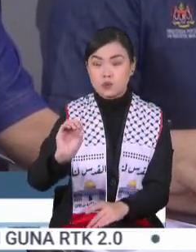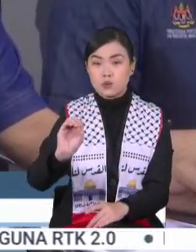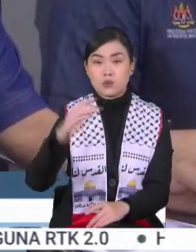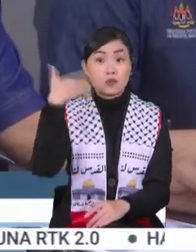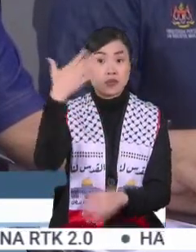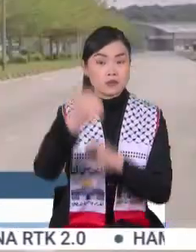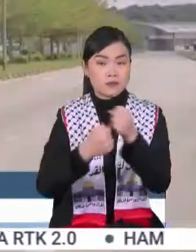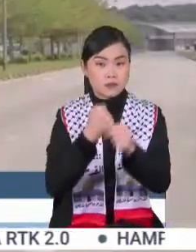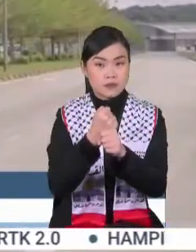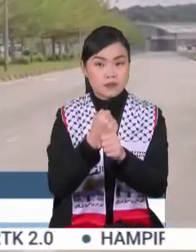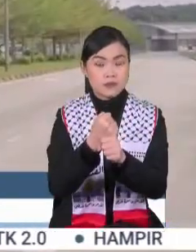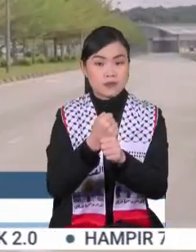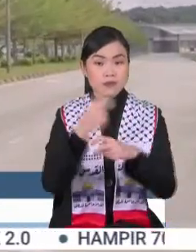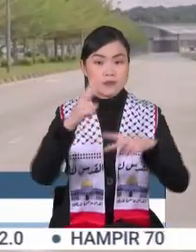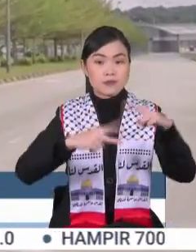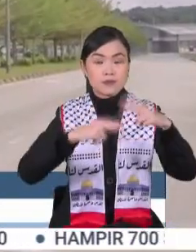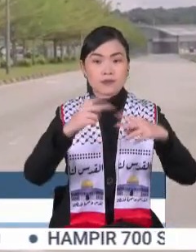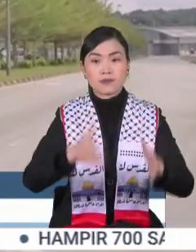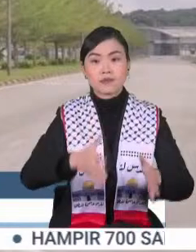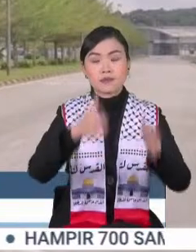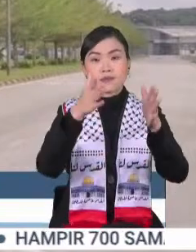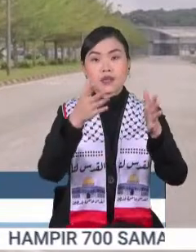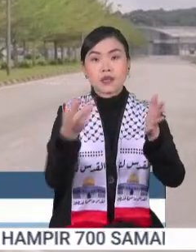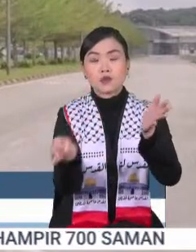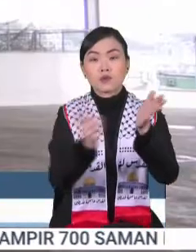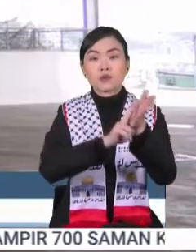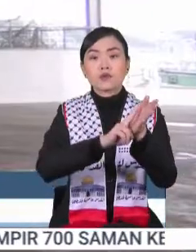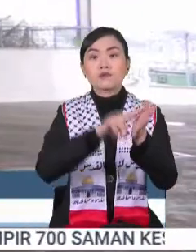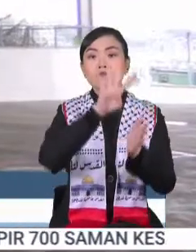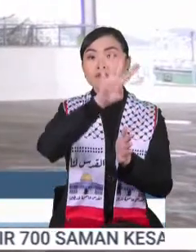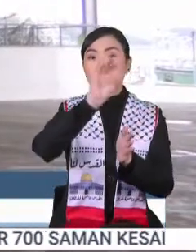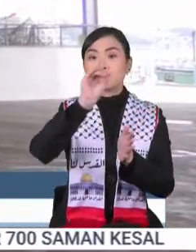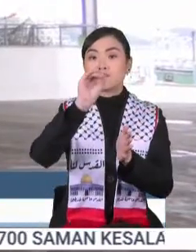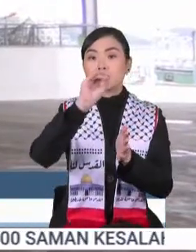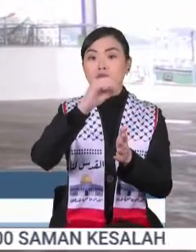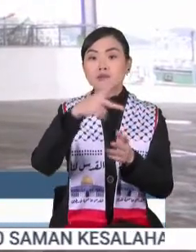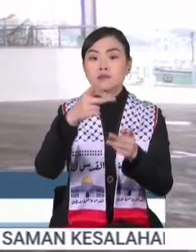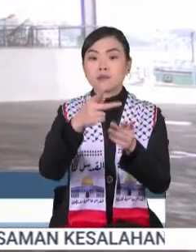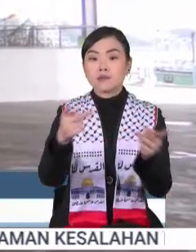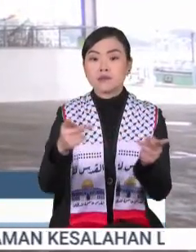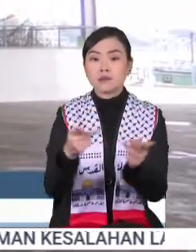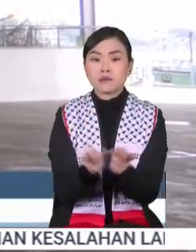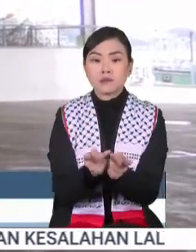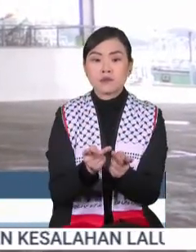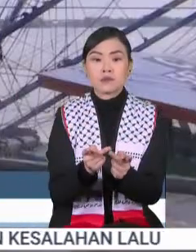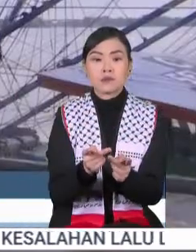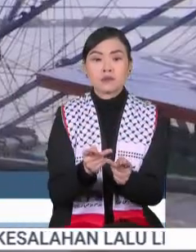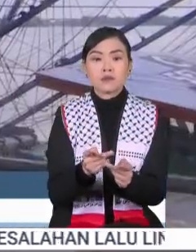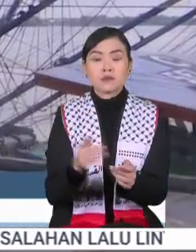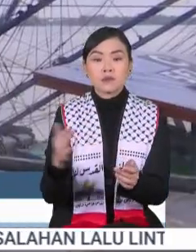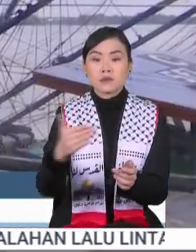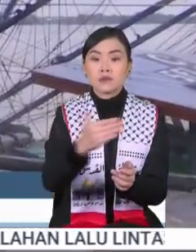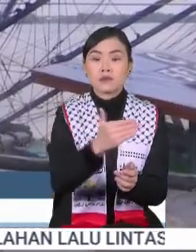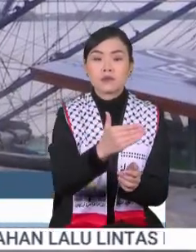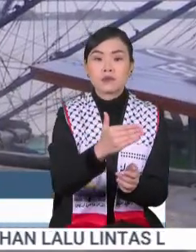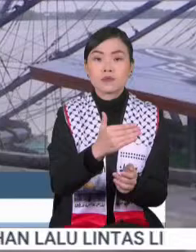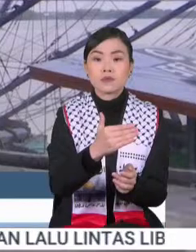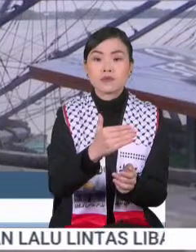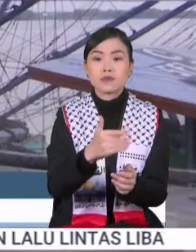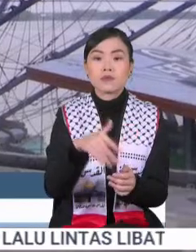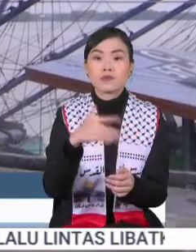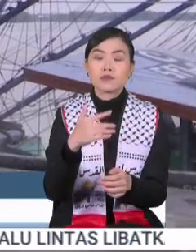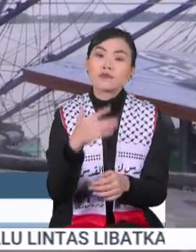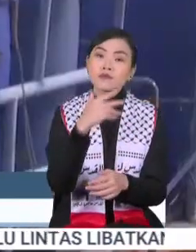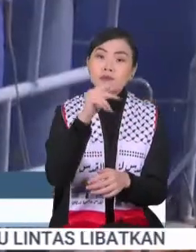dianjahun Kompleks lkim hanya merekodkan sejumlah 40 pendaratan vesel ikan dari 200 vesel yang terdapat di